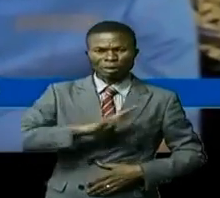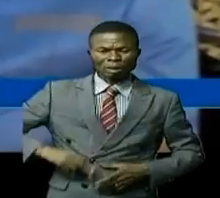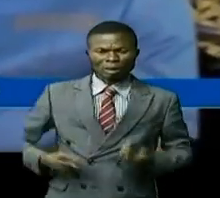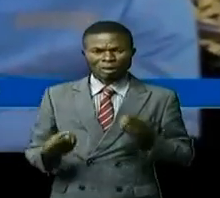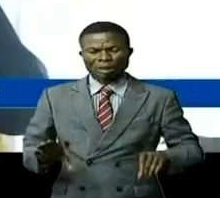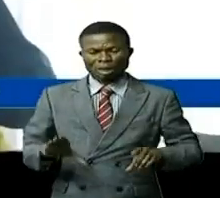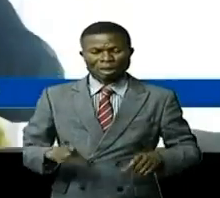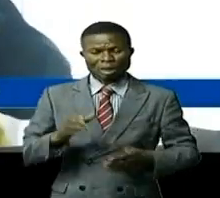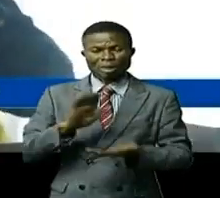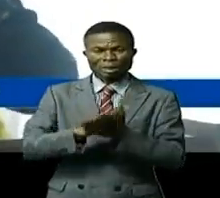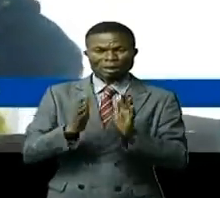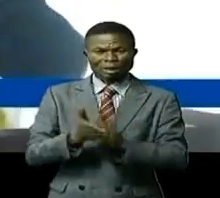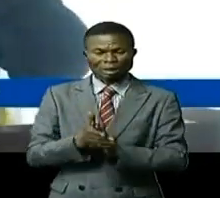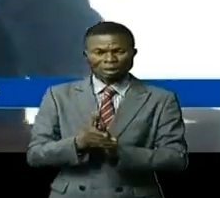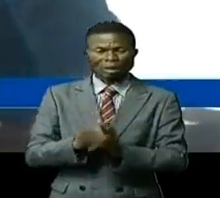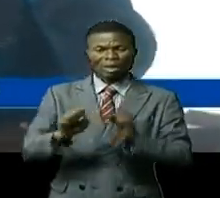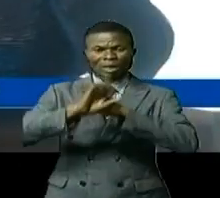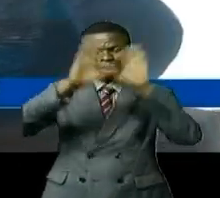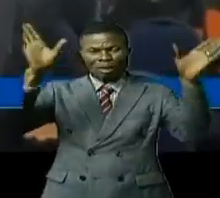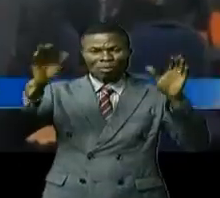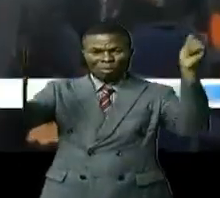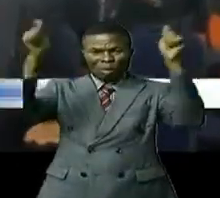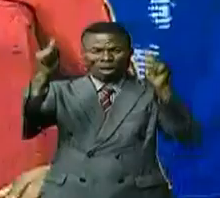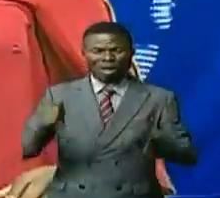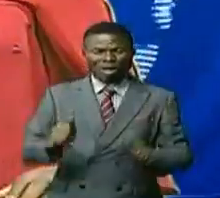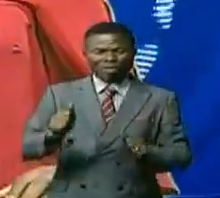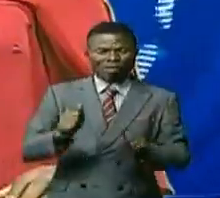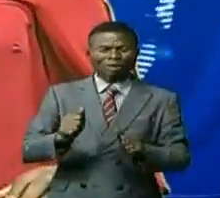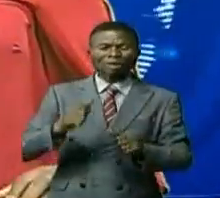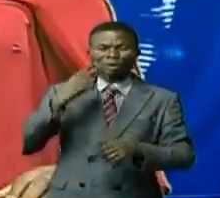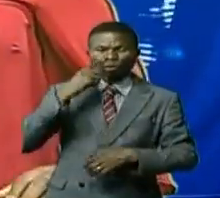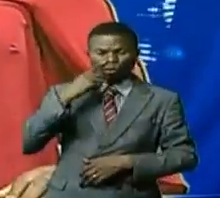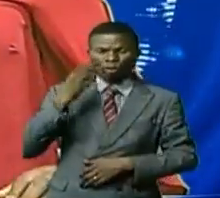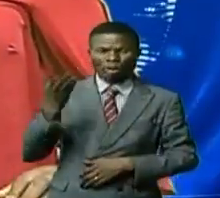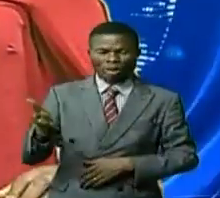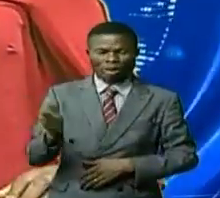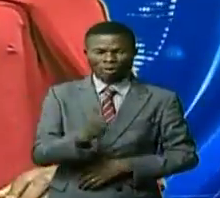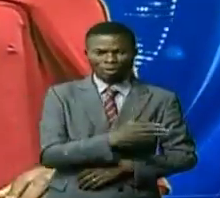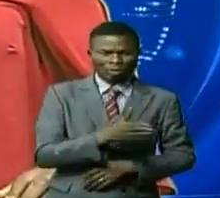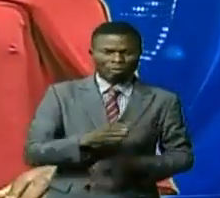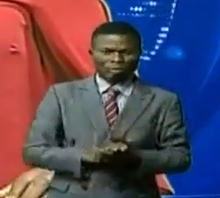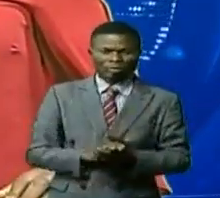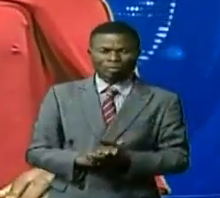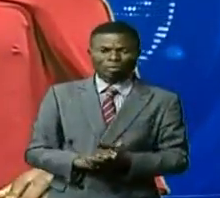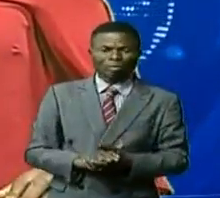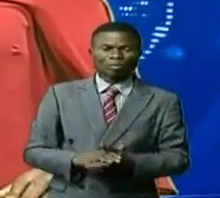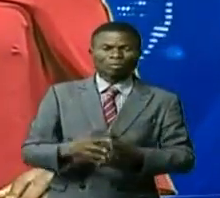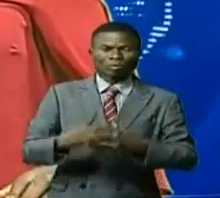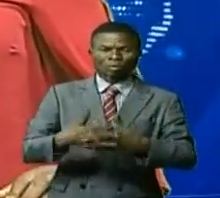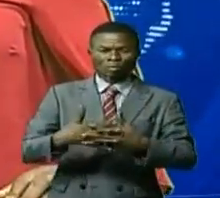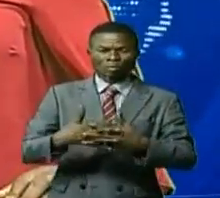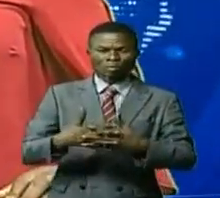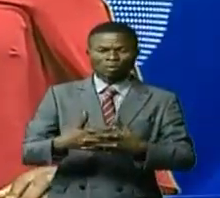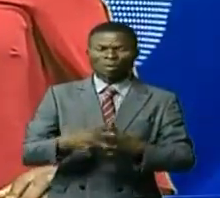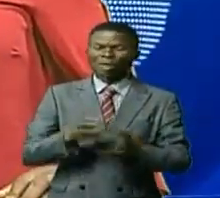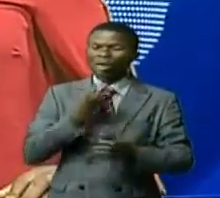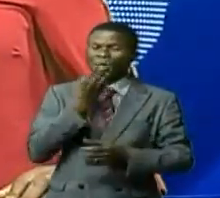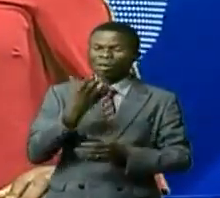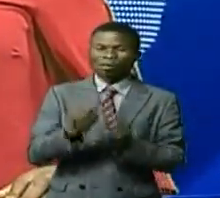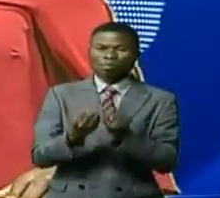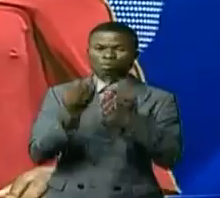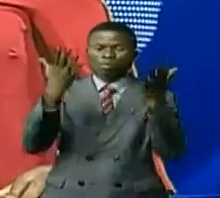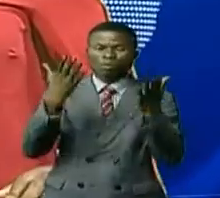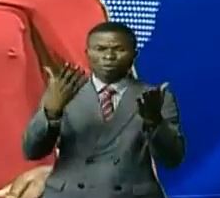supposée être la lumière de l'Afrique noire. Et puisque la tourbière est un écosystème riche en gaz qui